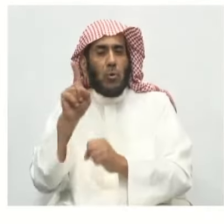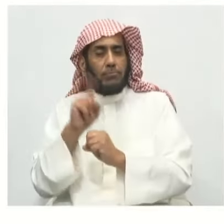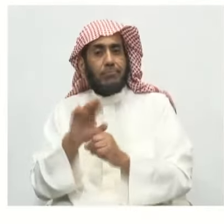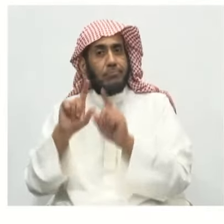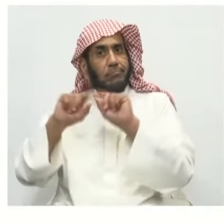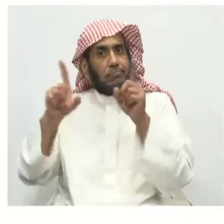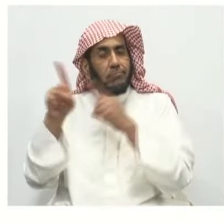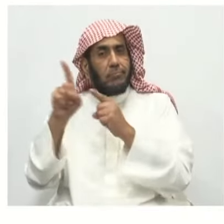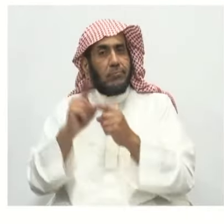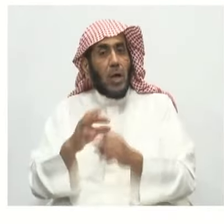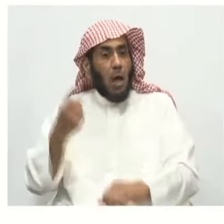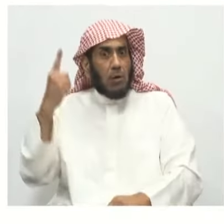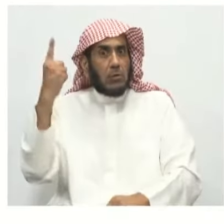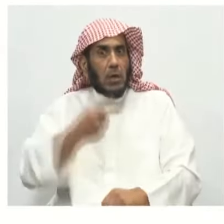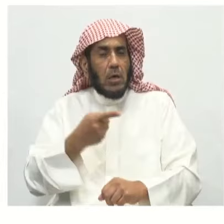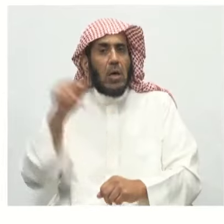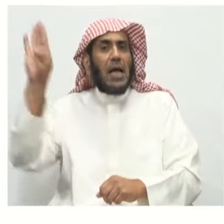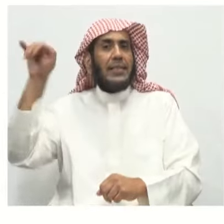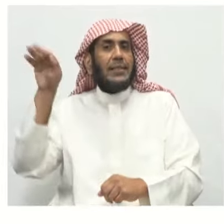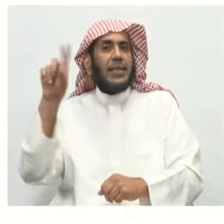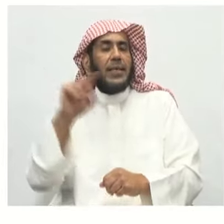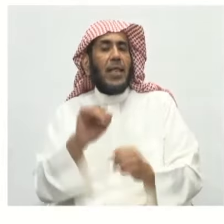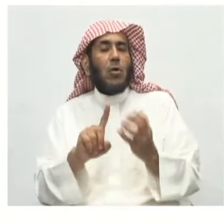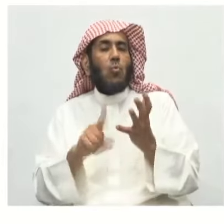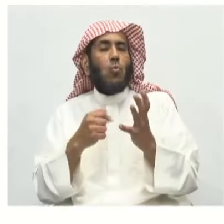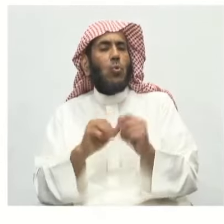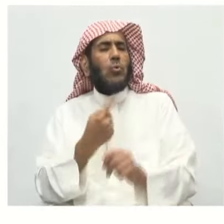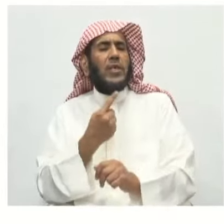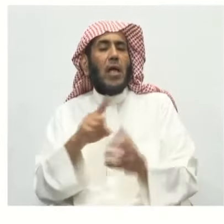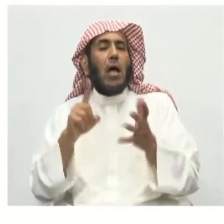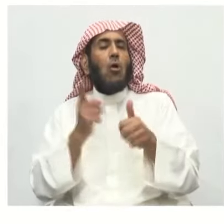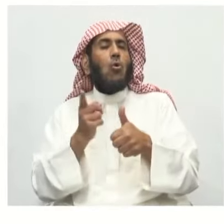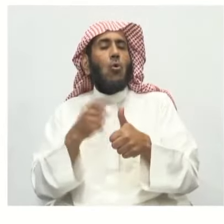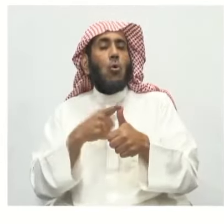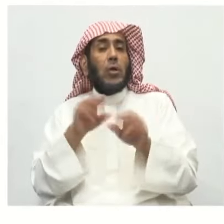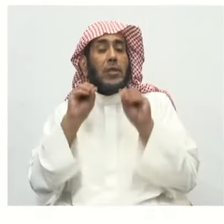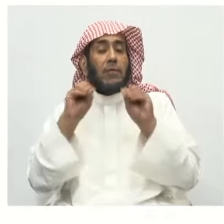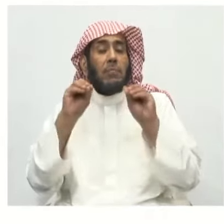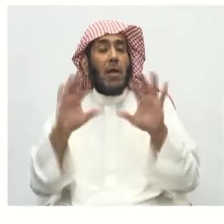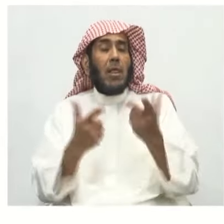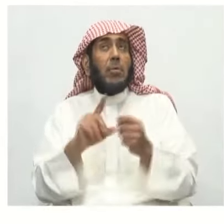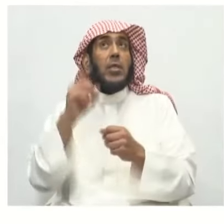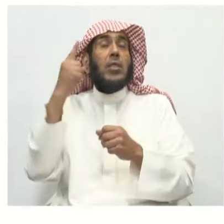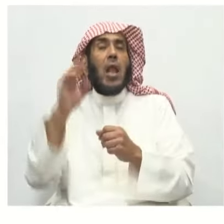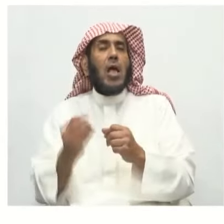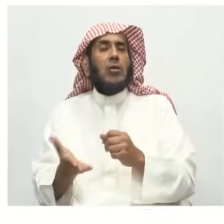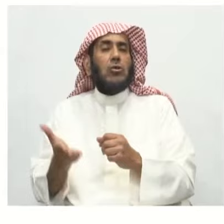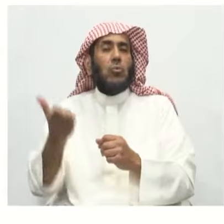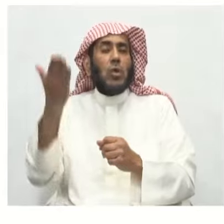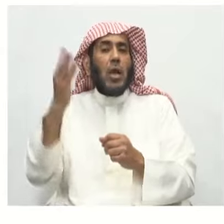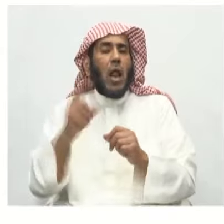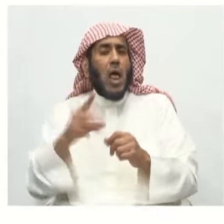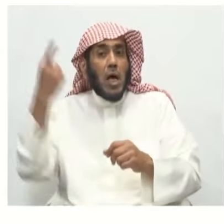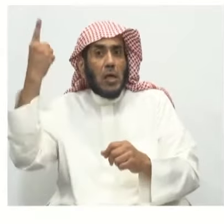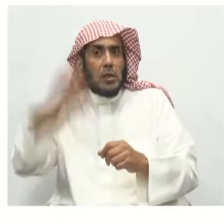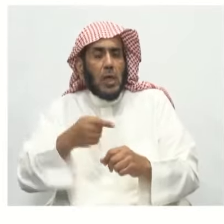السحر هذه هي الوحده الاولى وسوف نتحدث فيها باذن الله عز وجل عن السحر